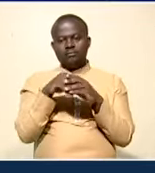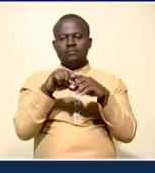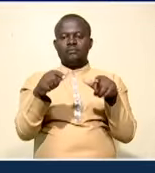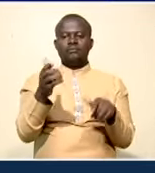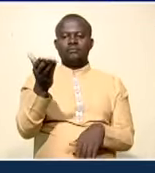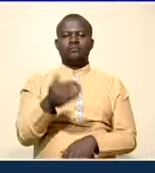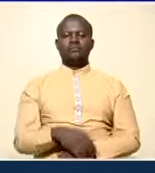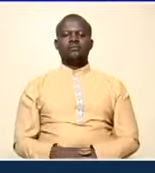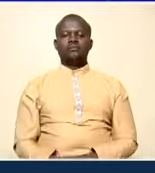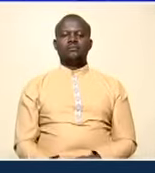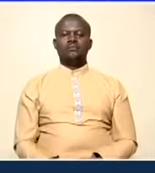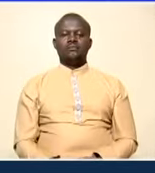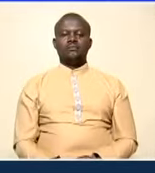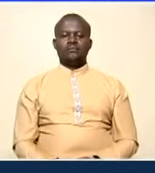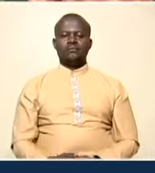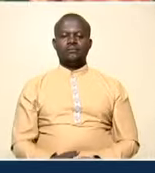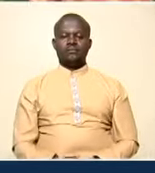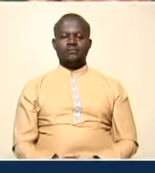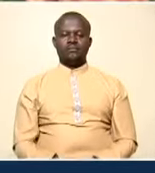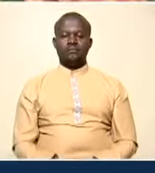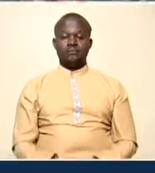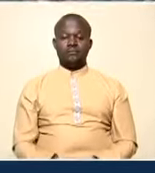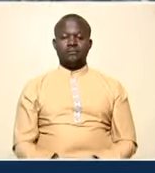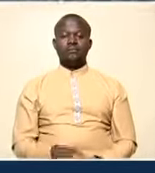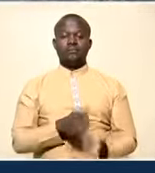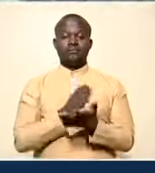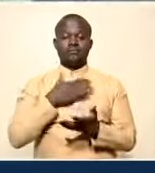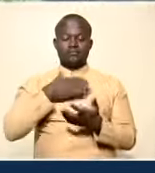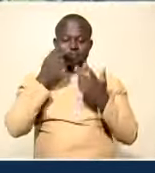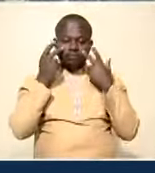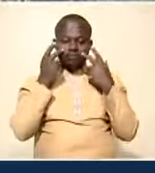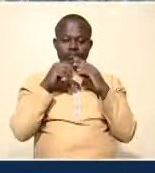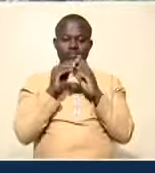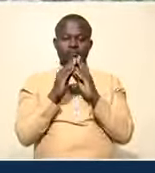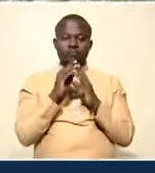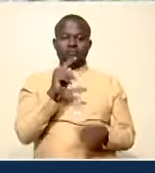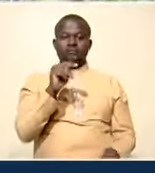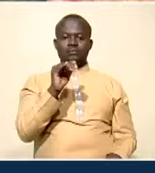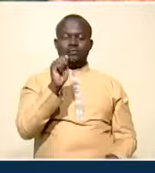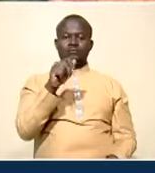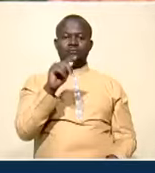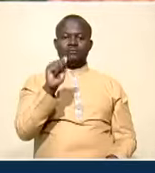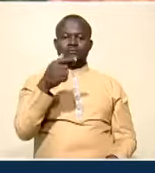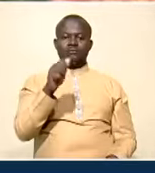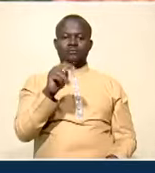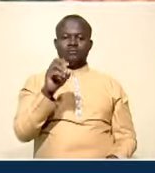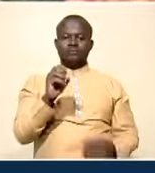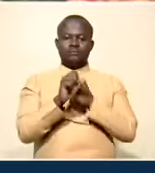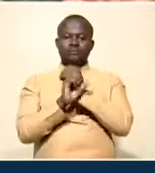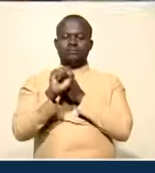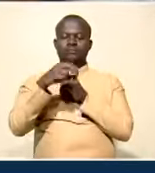Teogene twibanire arakomeza. Nukuri narabibonye. Biri mu mudugudu wa Nyakagano akagari ka Burimba mu murenge wa